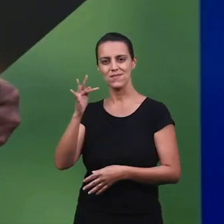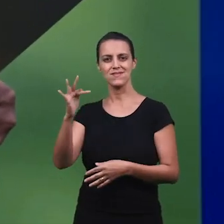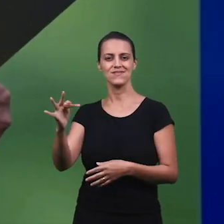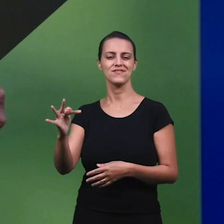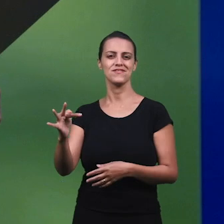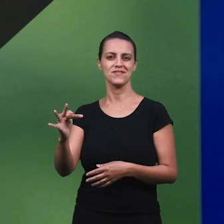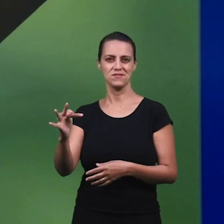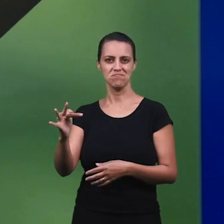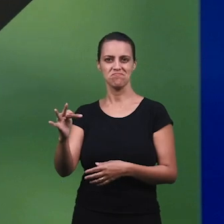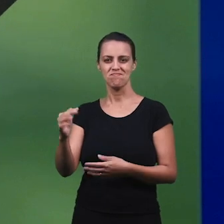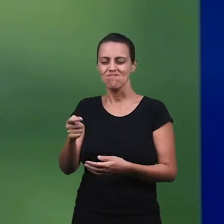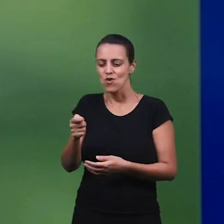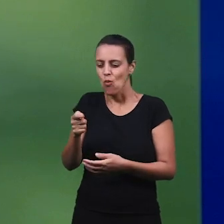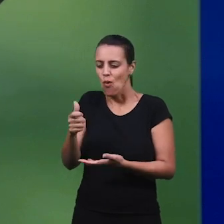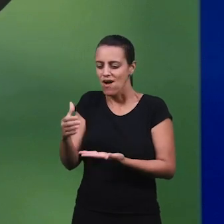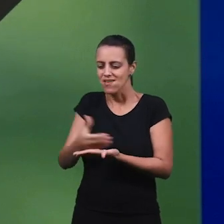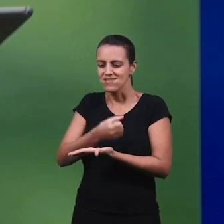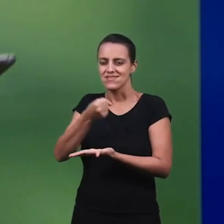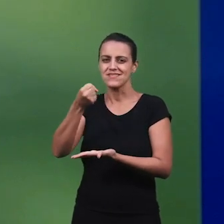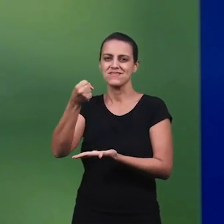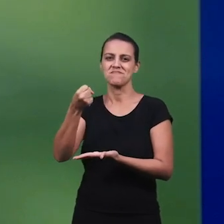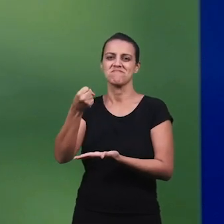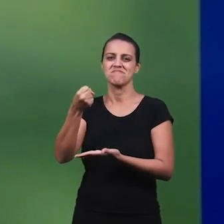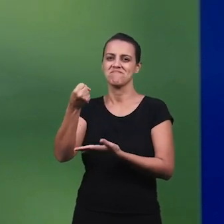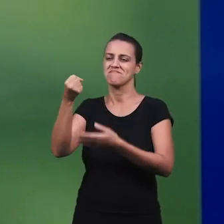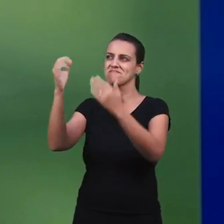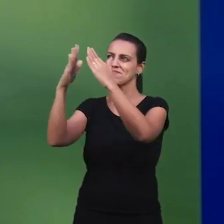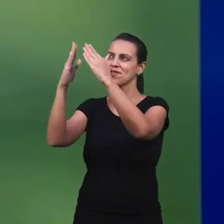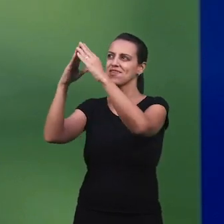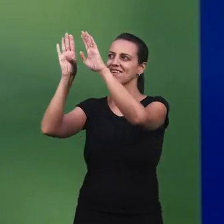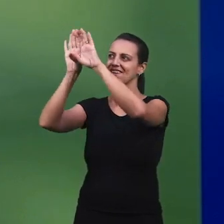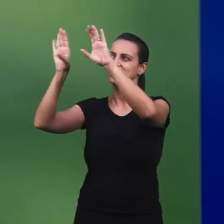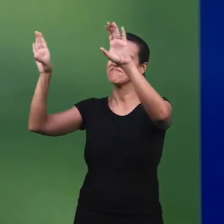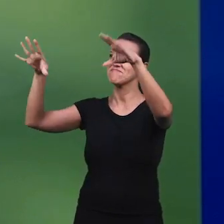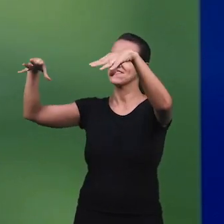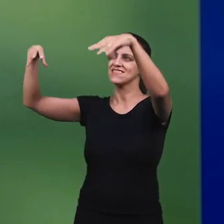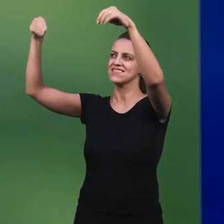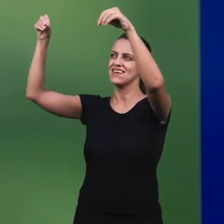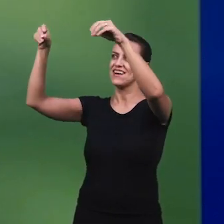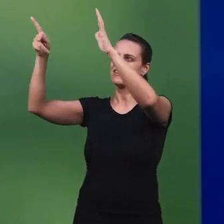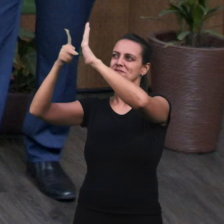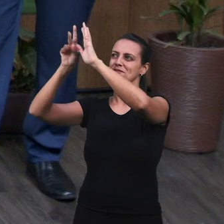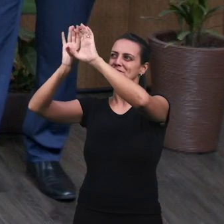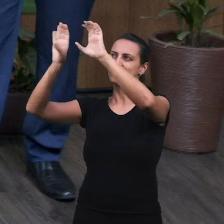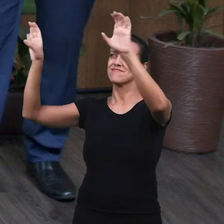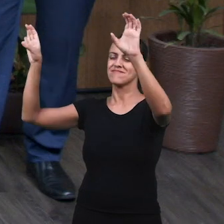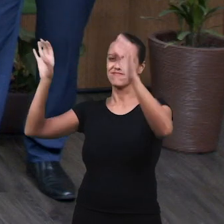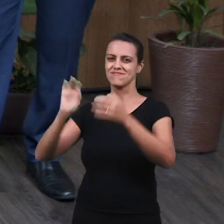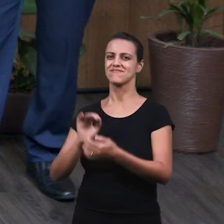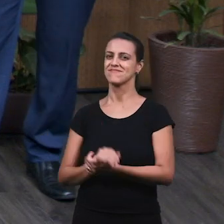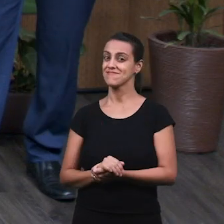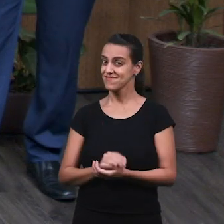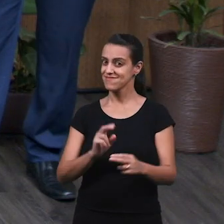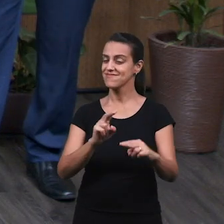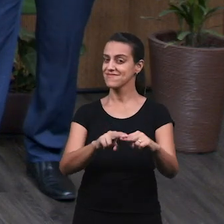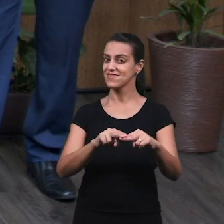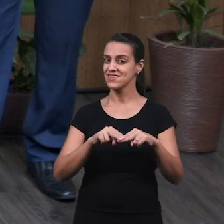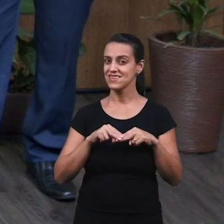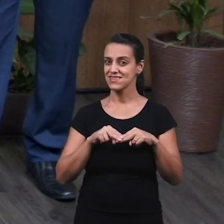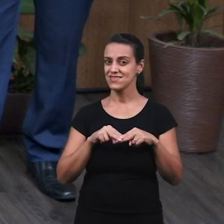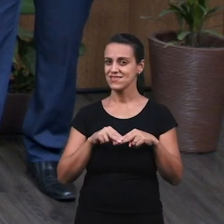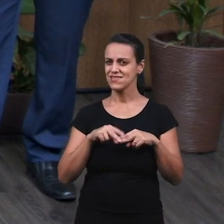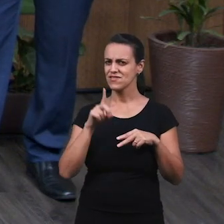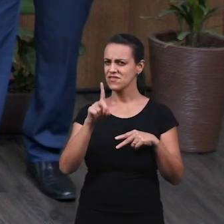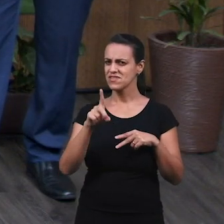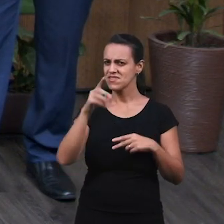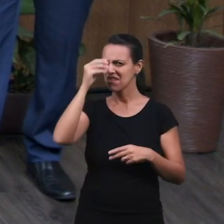est proche pour monter aux mansions célestes. Pour cela, ne laissez pas d'aller à la rencontre de Logos